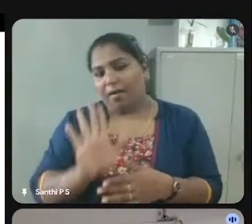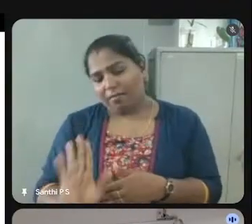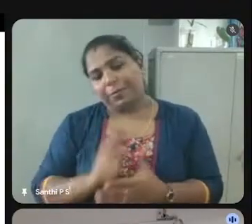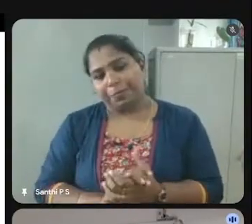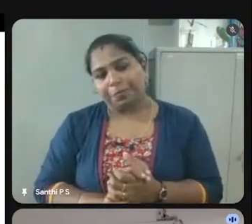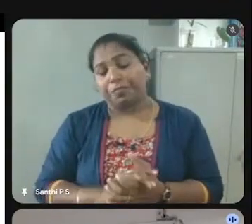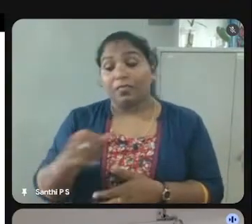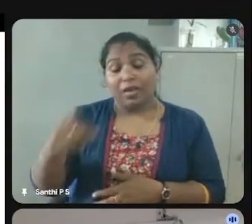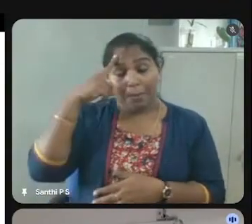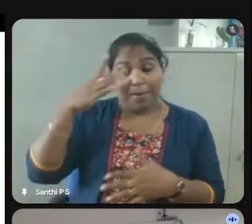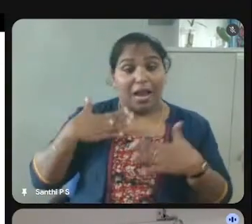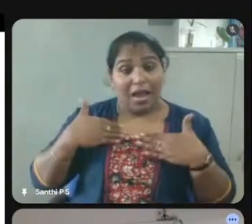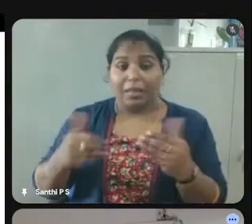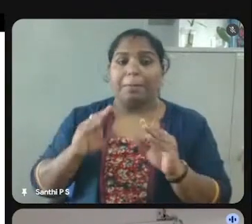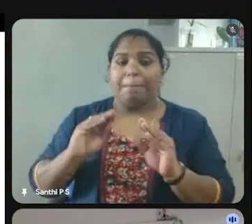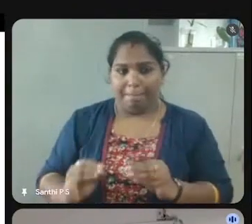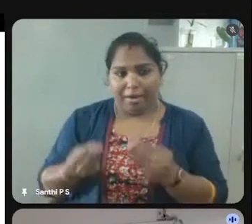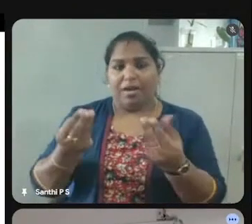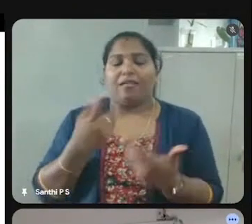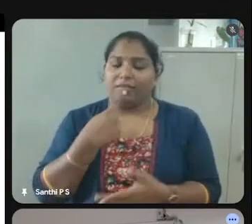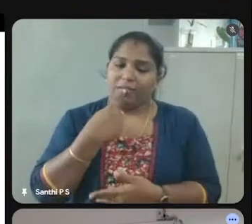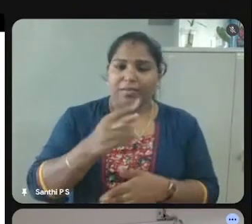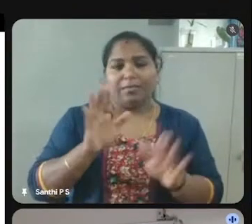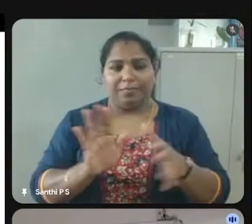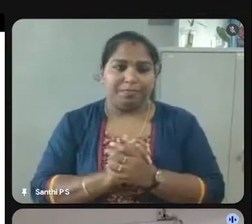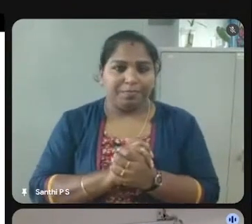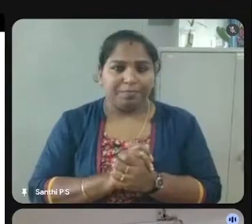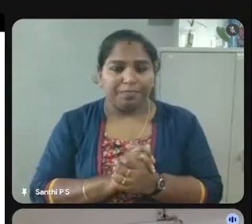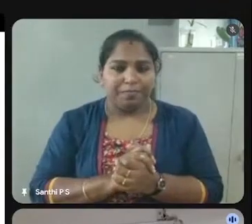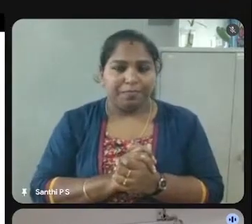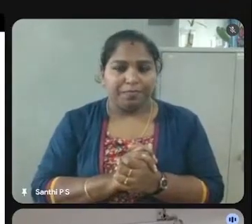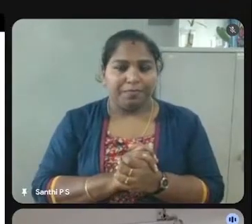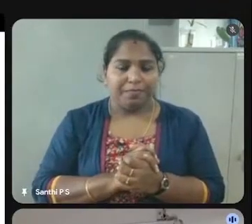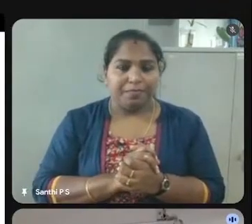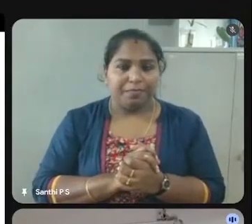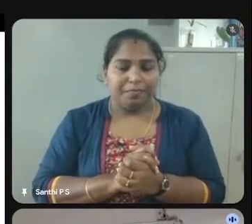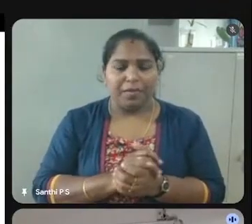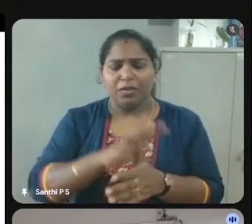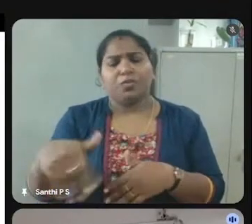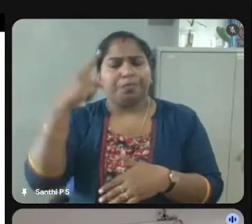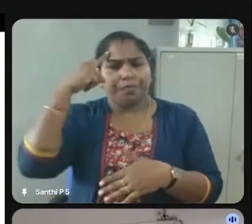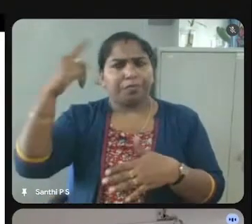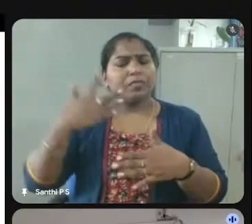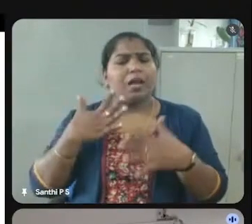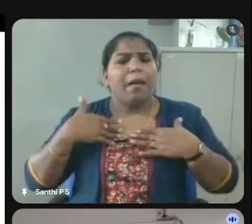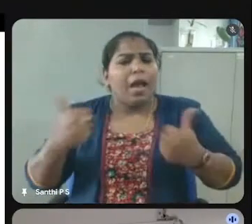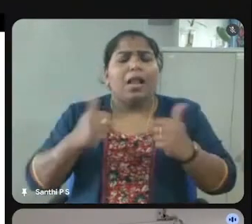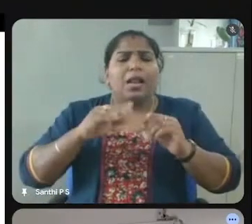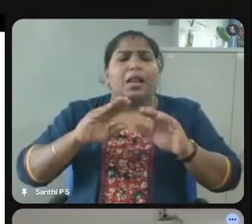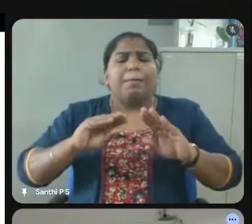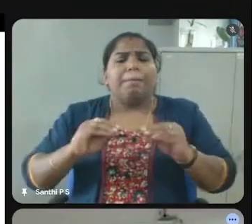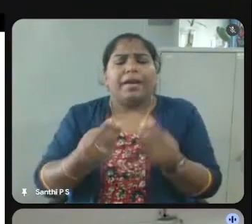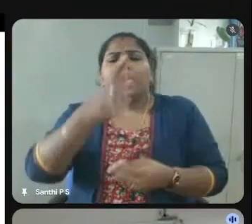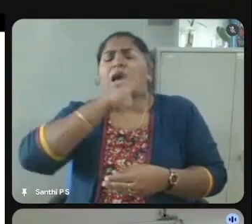മാനസികാരോഗ്യം മെച്ചപ്പെട്ട ഒരു വ്യക്തി എന്ന് തന്നെ നമുക്ക് പറയാൻ സാധിക്കും. എന്തിനൊക്കെയാണ് നമ്മളെ മാനസികാരോഗ്യം സഹായിക്കുന്നത് എന്നുള്ള ഒരു കാര്യം കൂടെ നമ്മൾ